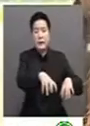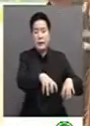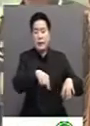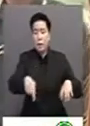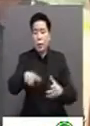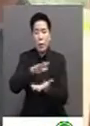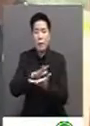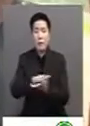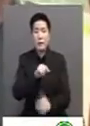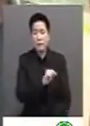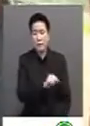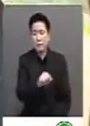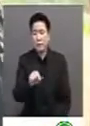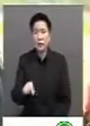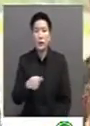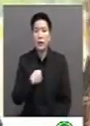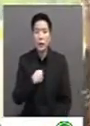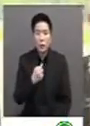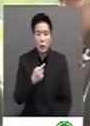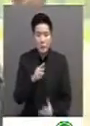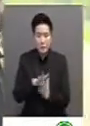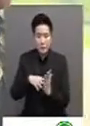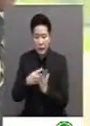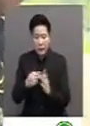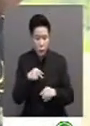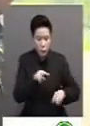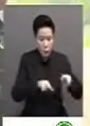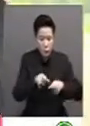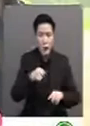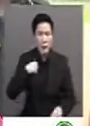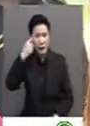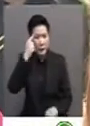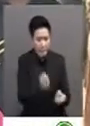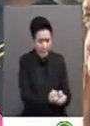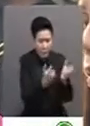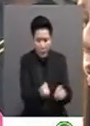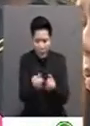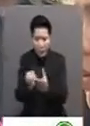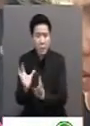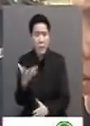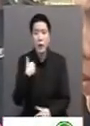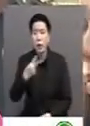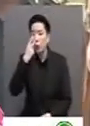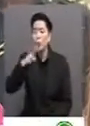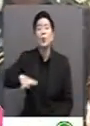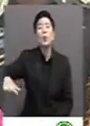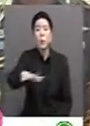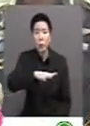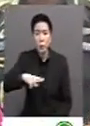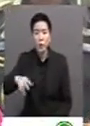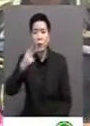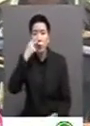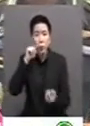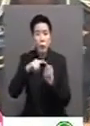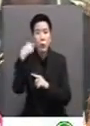เนี่ยเราไม่ได้อยู่ในพื้นที่ที่เราคิดว่าจะมีการก่อเหตุนะครับเราก็ดูพื้นที่ทั่วไปแหล่งท่องเที่ย